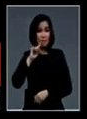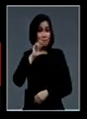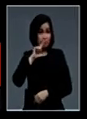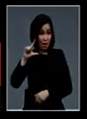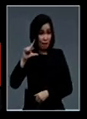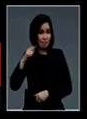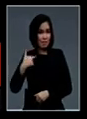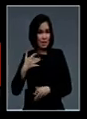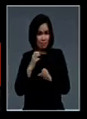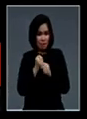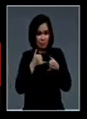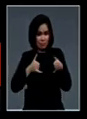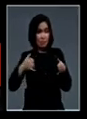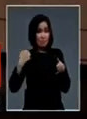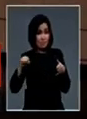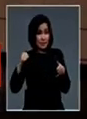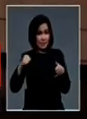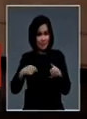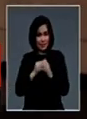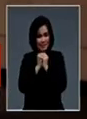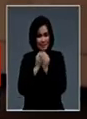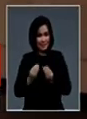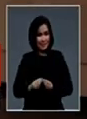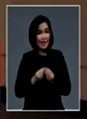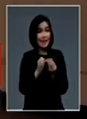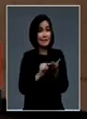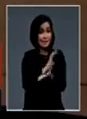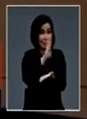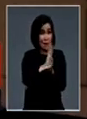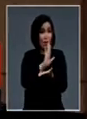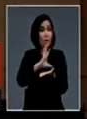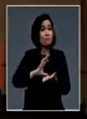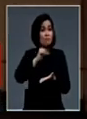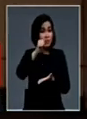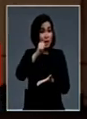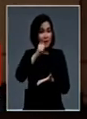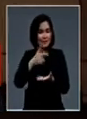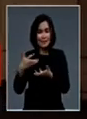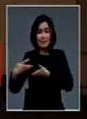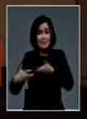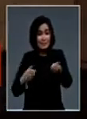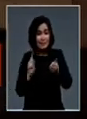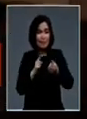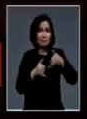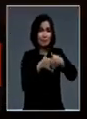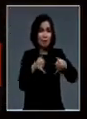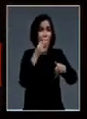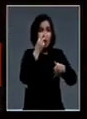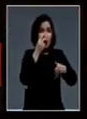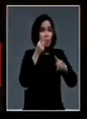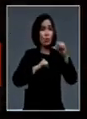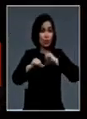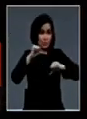1ใน10ตัวที่ทางการจีนเนี่ยส่งไปให้ทางสถาบันแฟรงคลินในเมืองฟิลาเดลเฟียยืมไปจัดแสดงในเทศกาลที่มีชื่อ